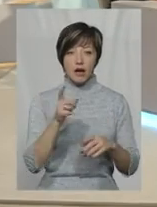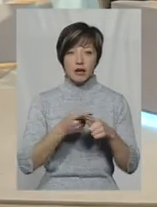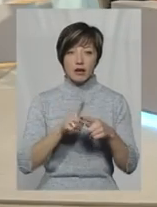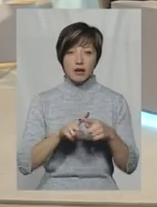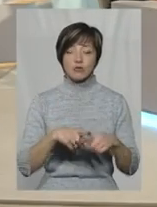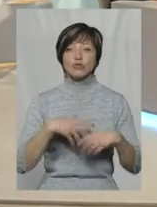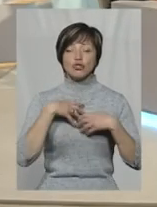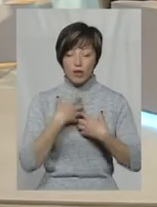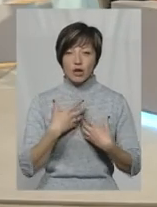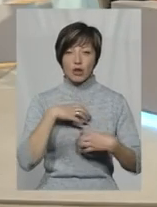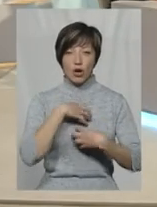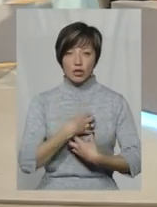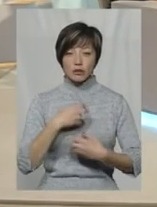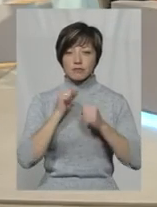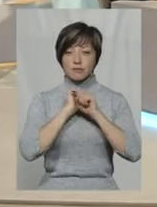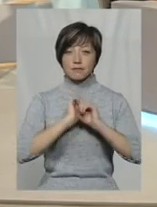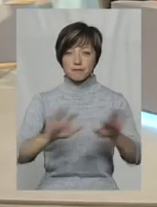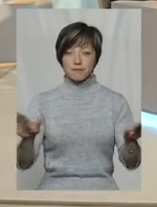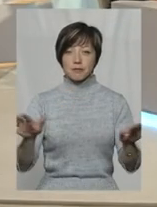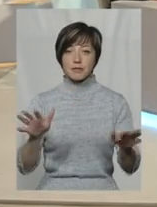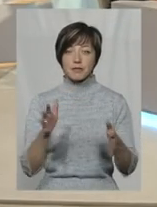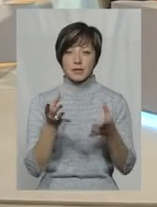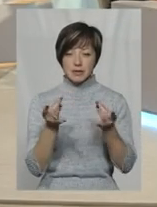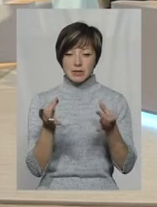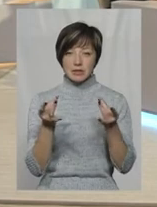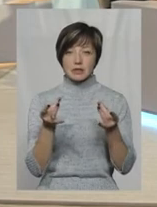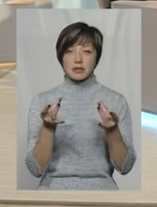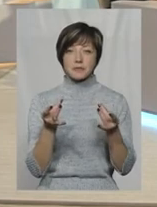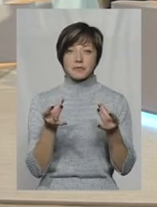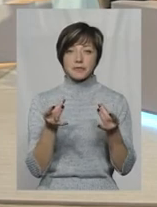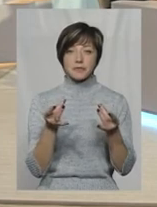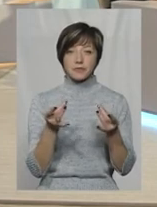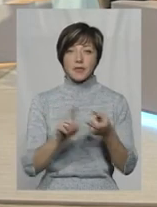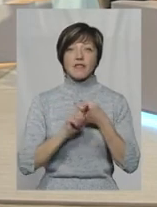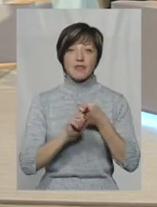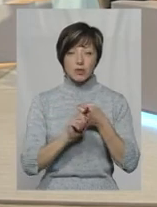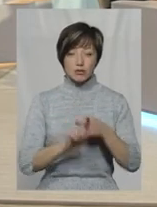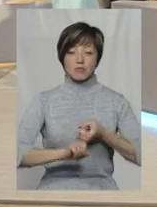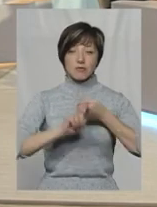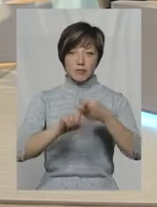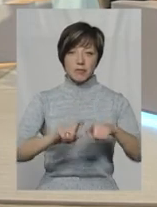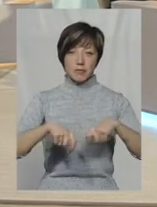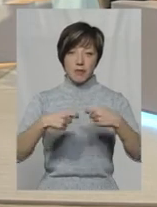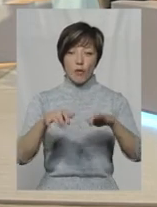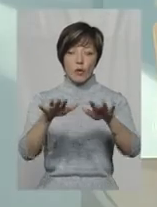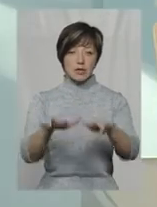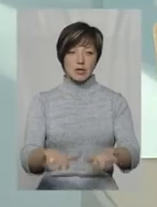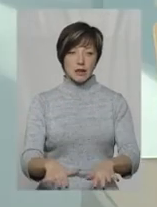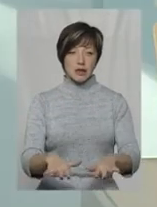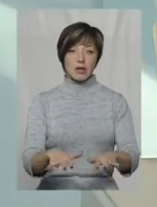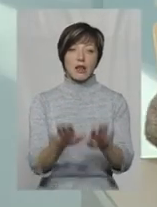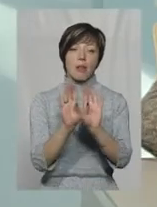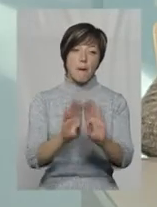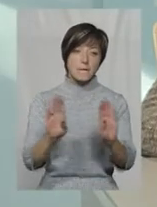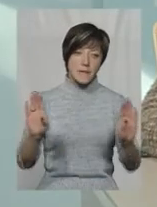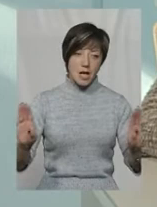при чханні і кашлі, має слизинки такі з вірусом, вони можуть осідати на